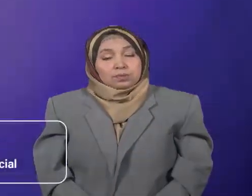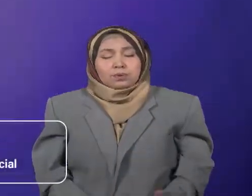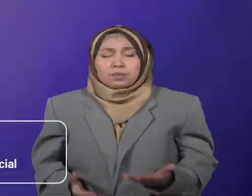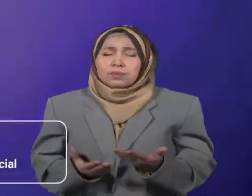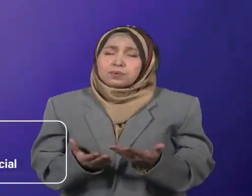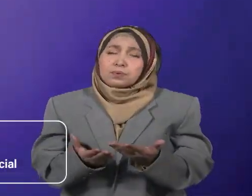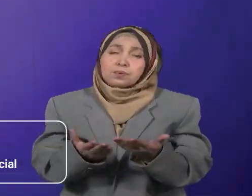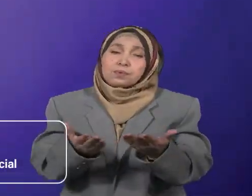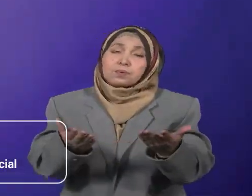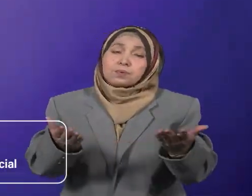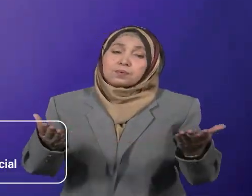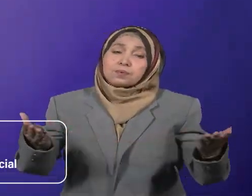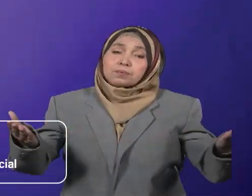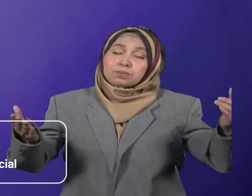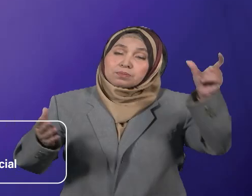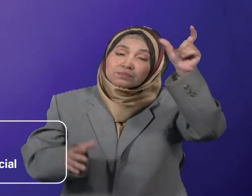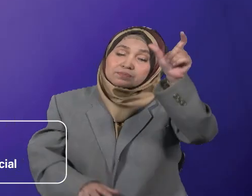Ya